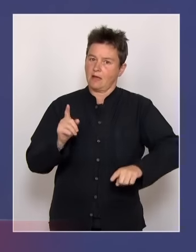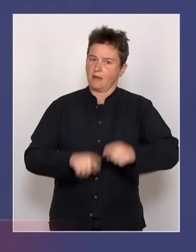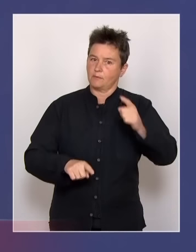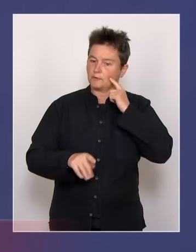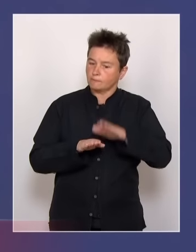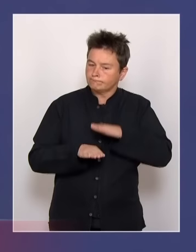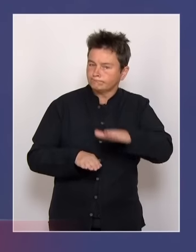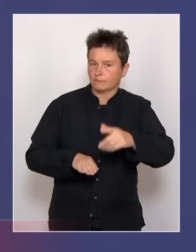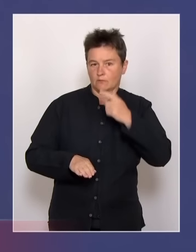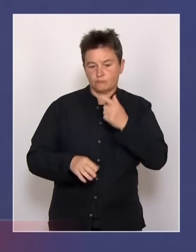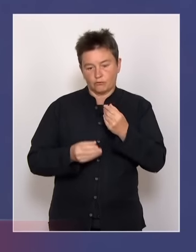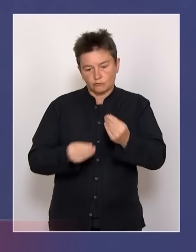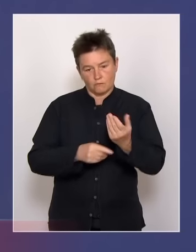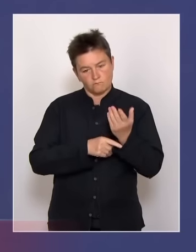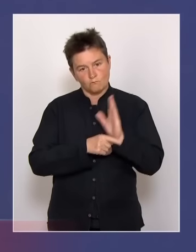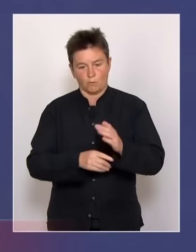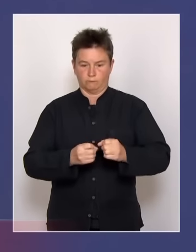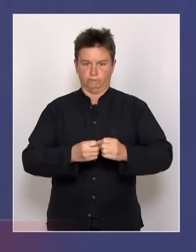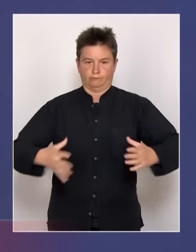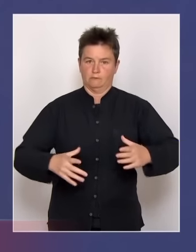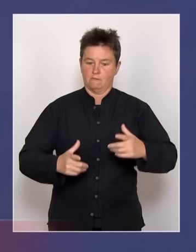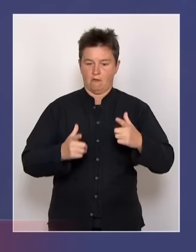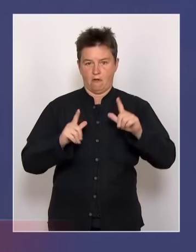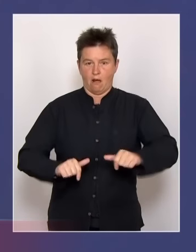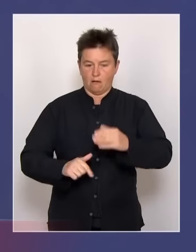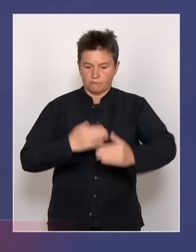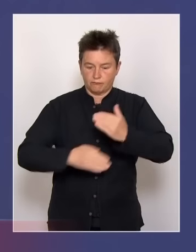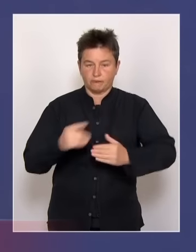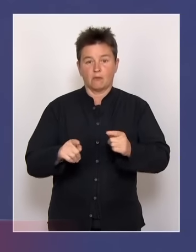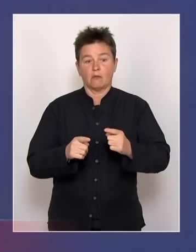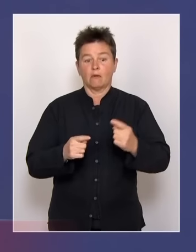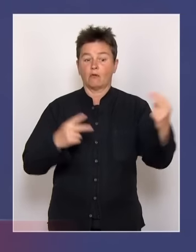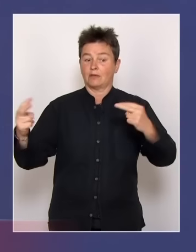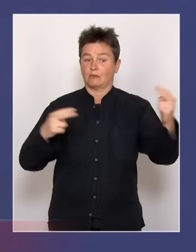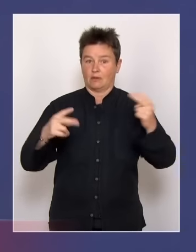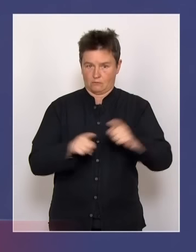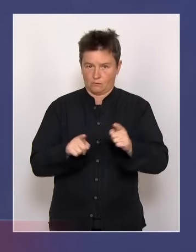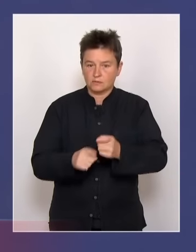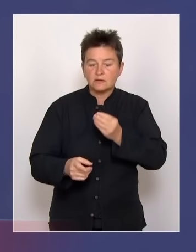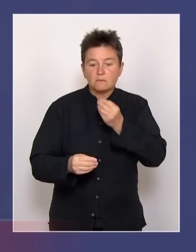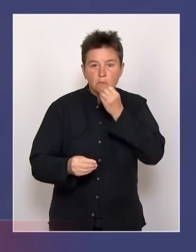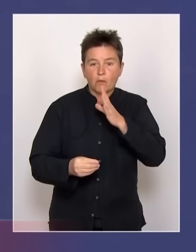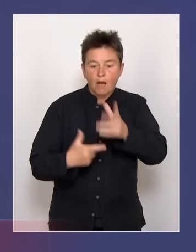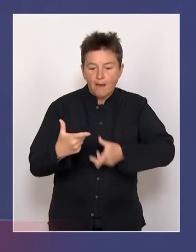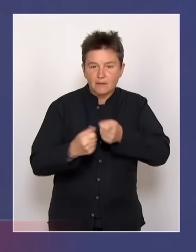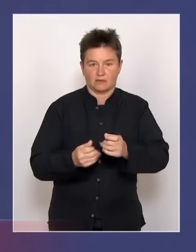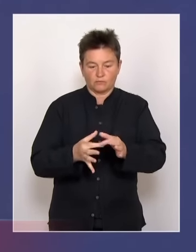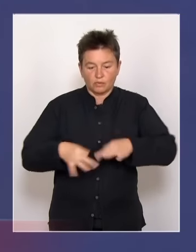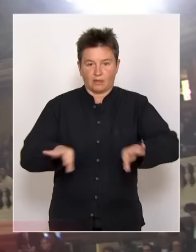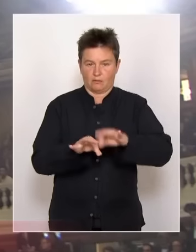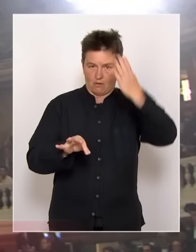de notre prospérité par rapport à l'extérieur, mais aussi d'un bon aménagement du territoire européen.